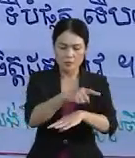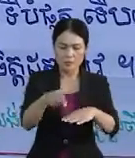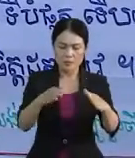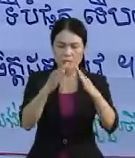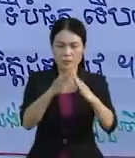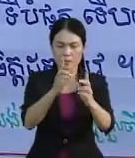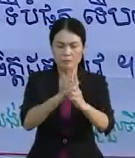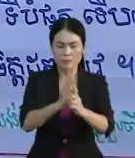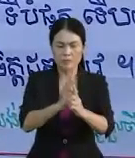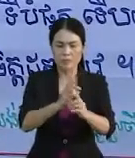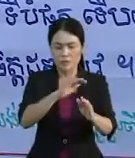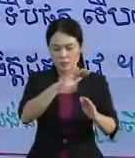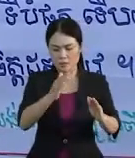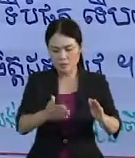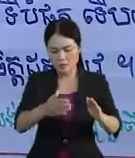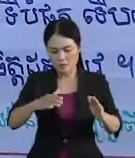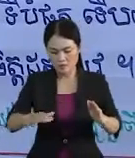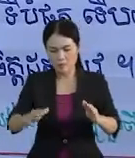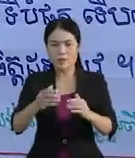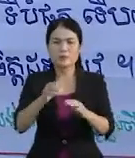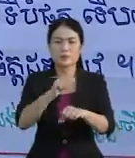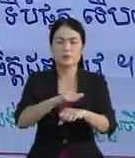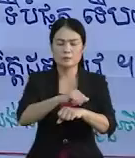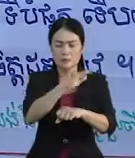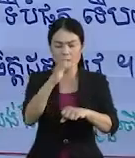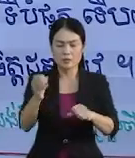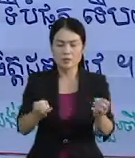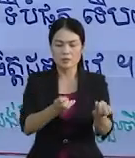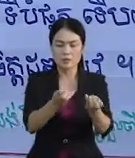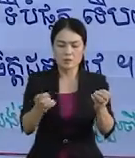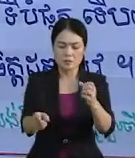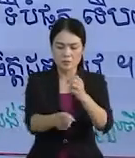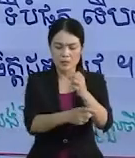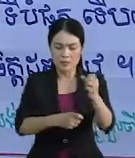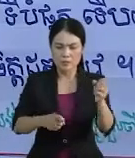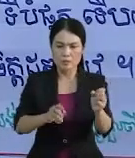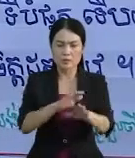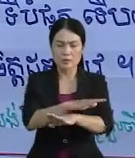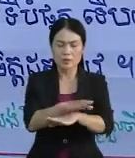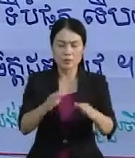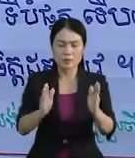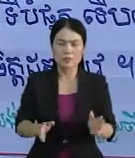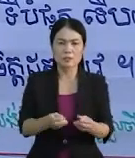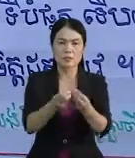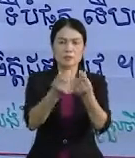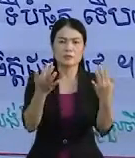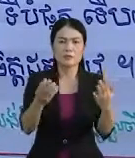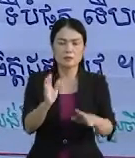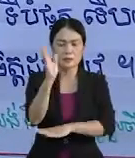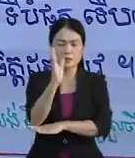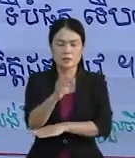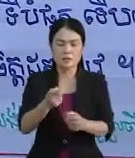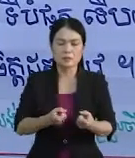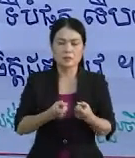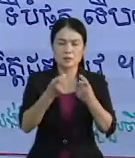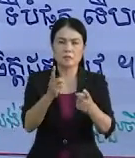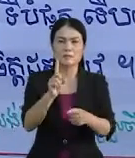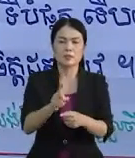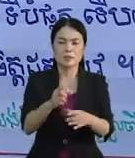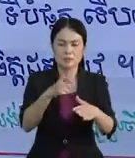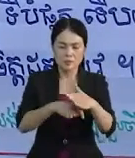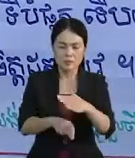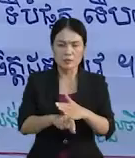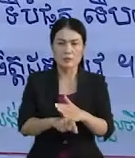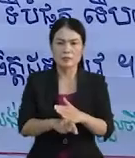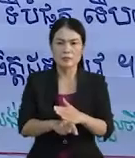ตะตามหลับบักพนมมีนสายระบาดเนี่ยสกจิจราอันโรเซียลที่ไงมวยมีนเหตุการมวยการ